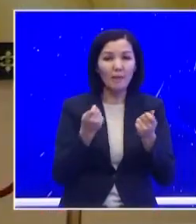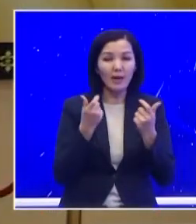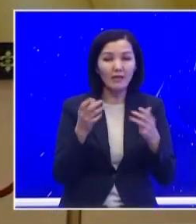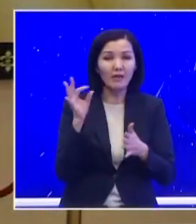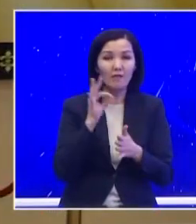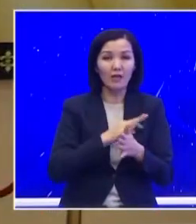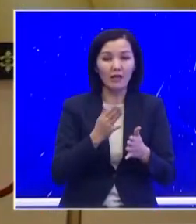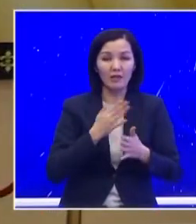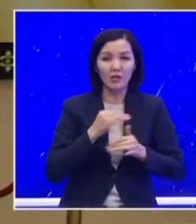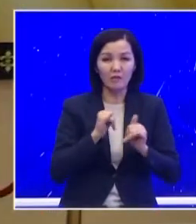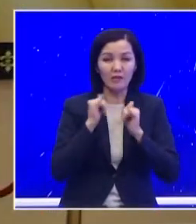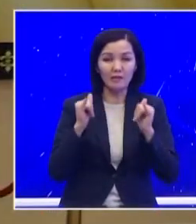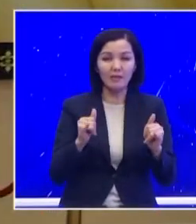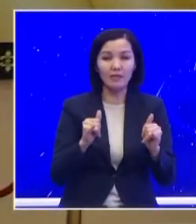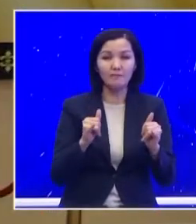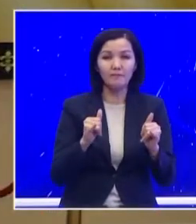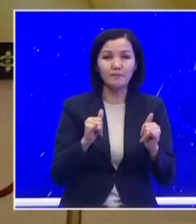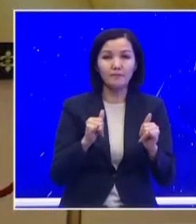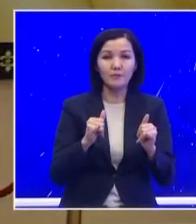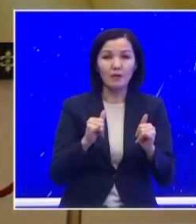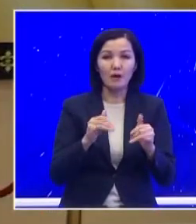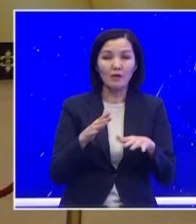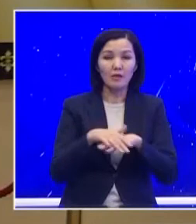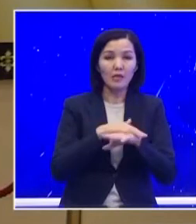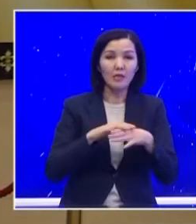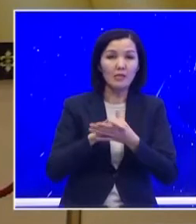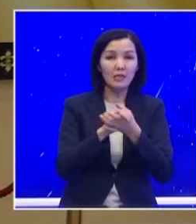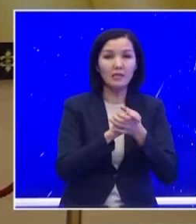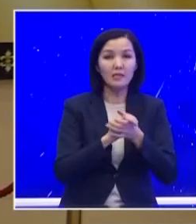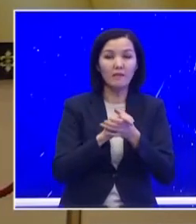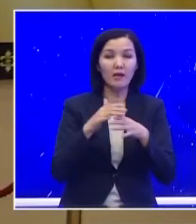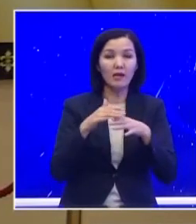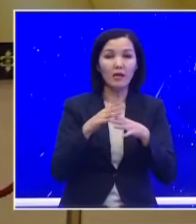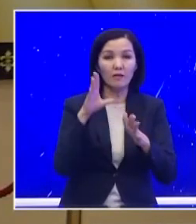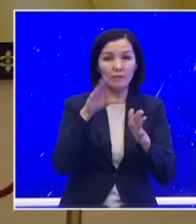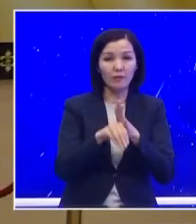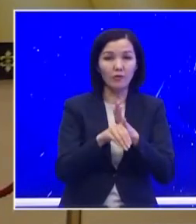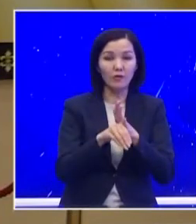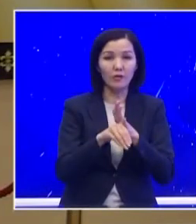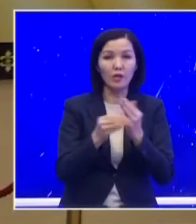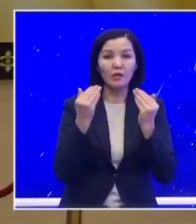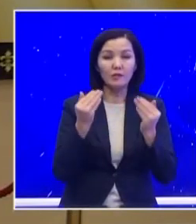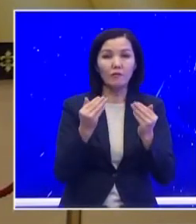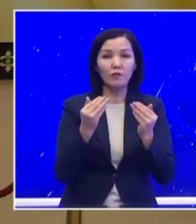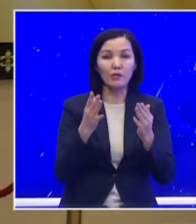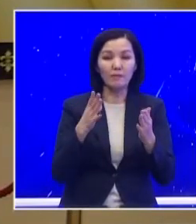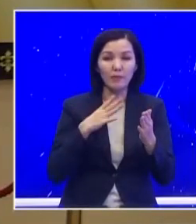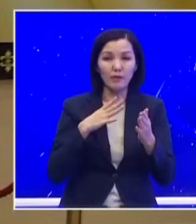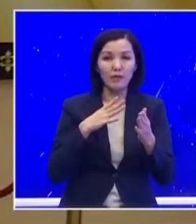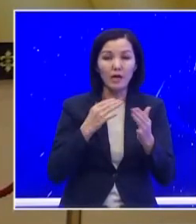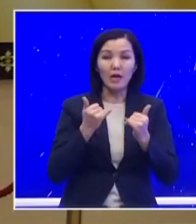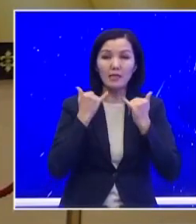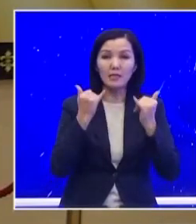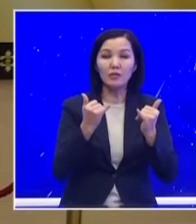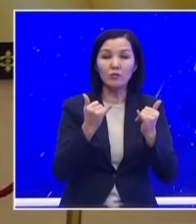вклад в единство народа, в ассамблею, вот был оценен сегодня нашим